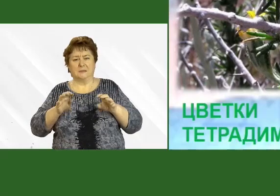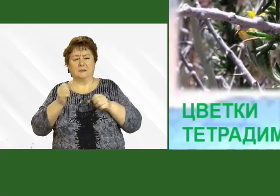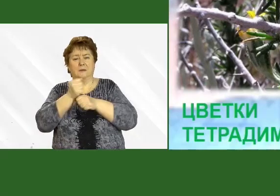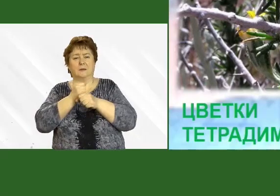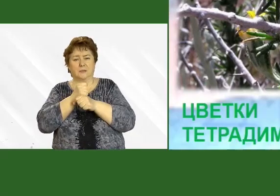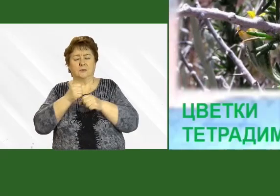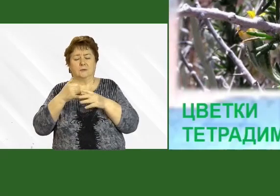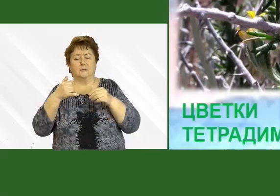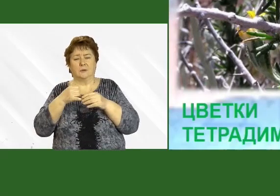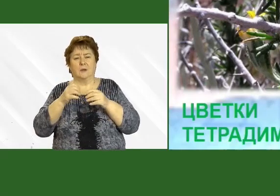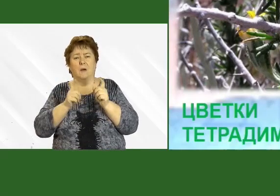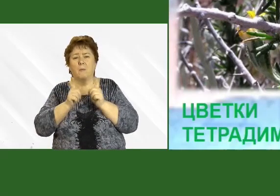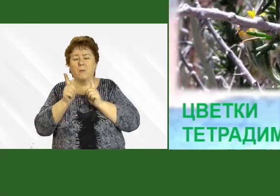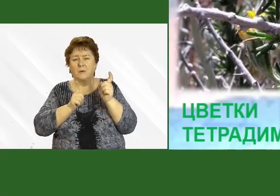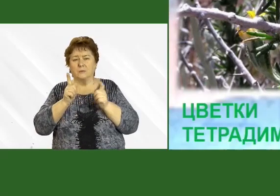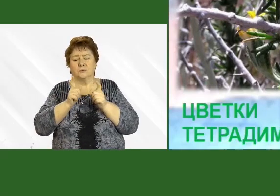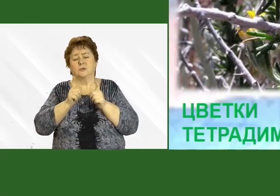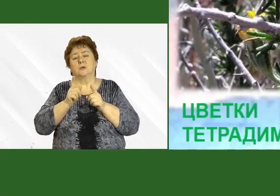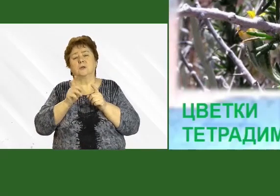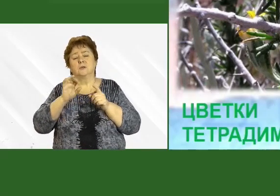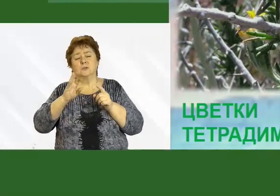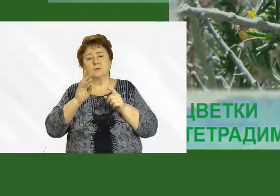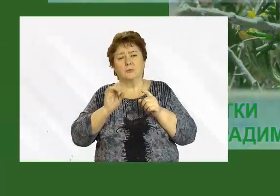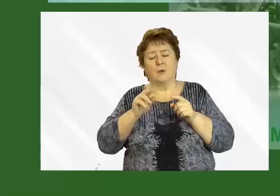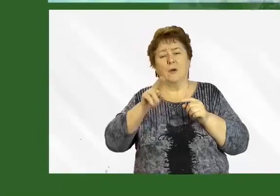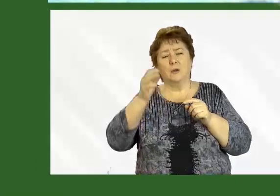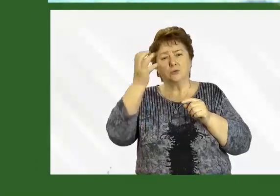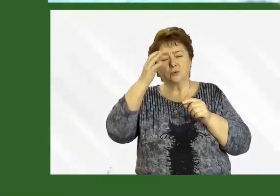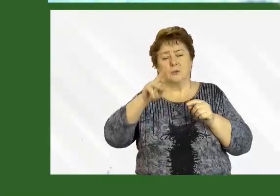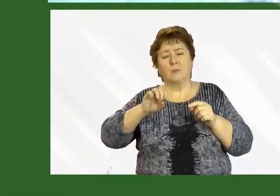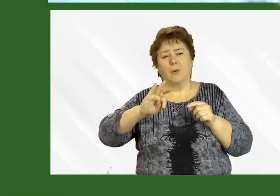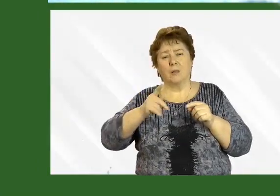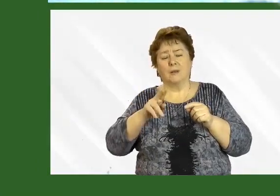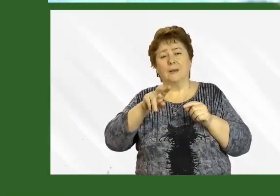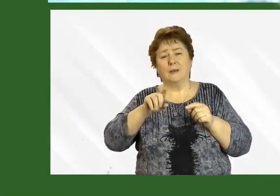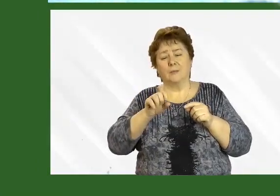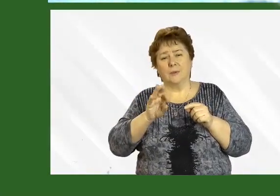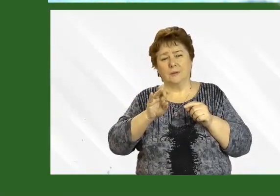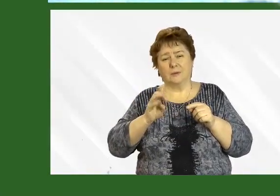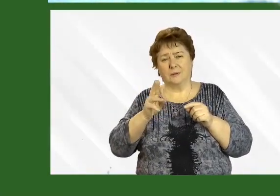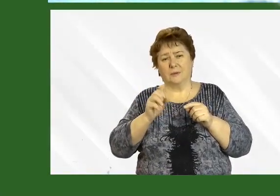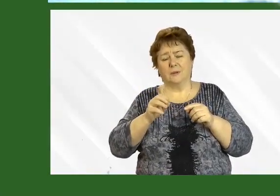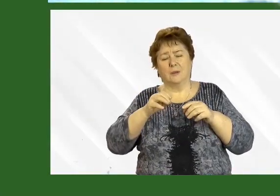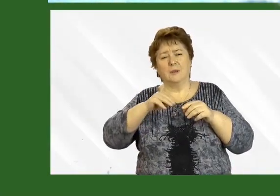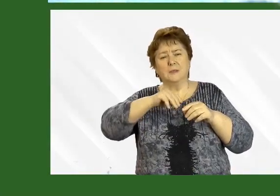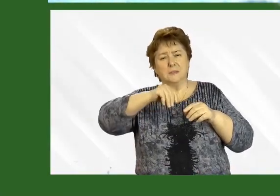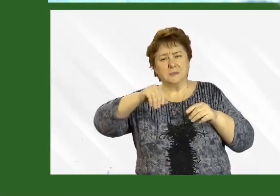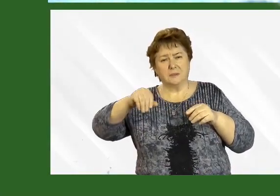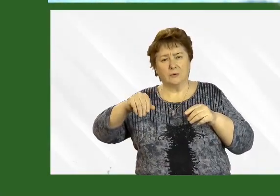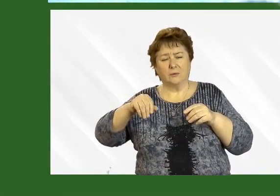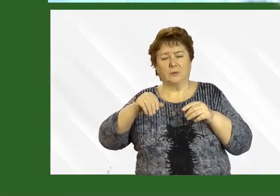растут колючий терновнике черная полынь или беда а на засоленных почвах